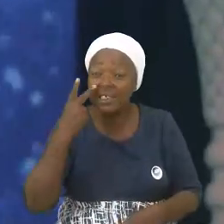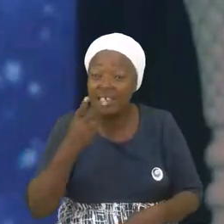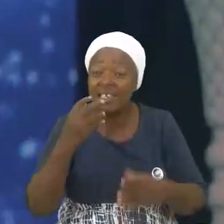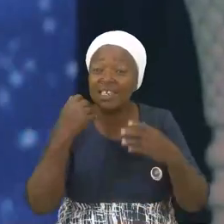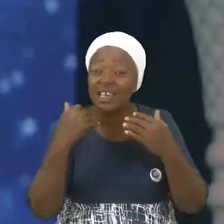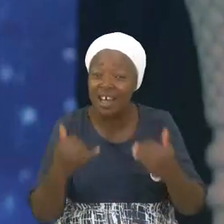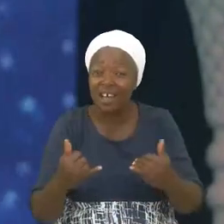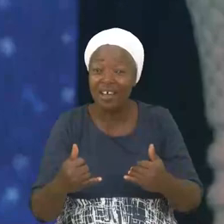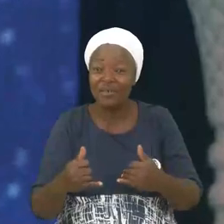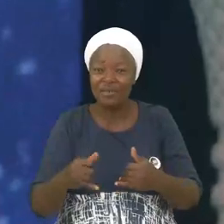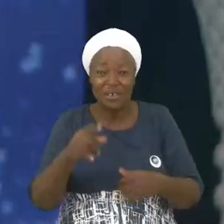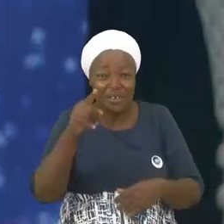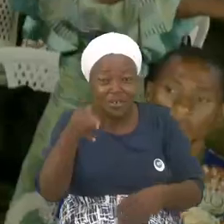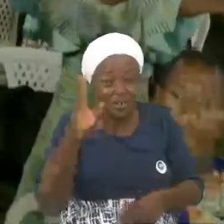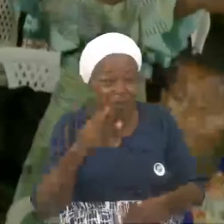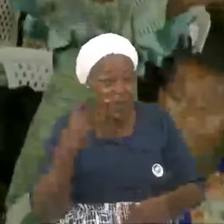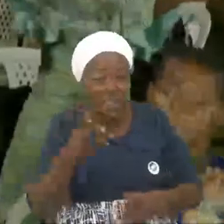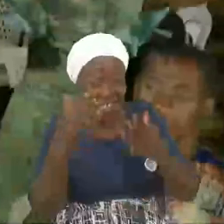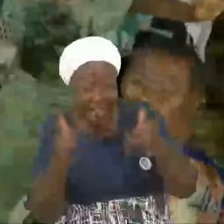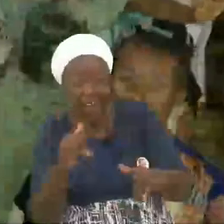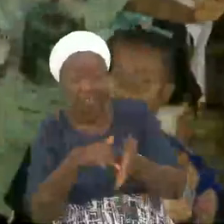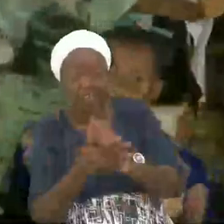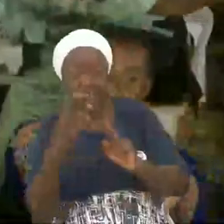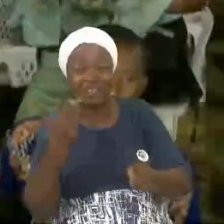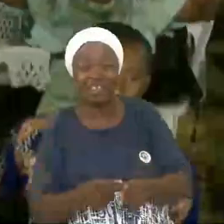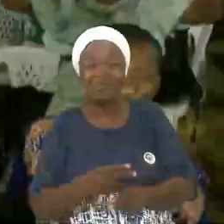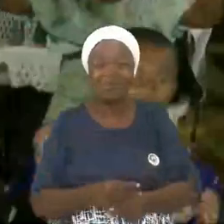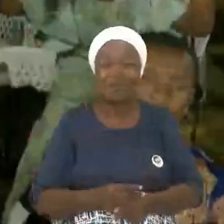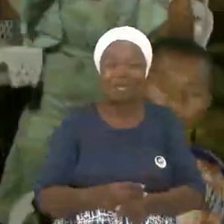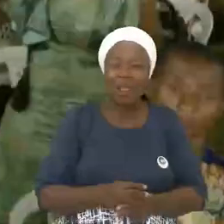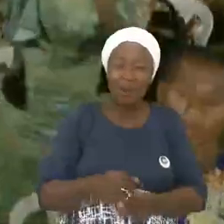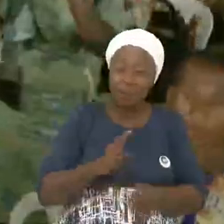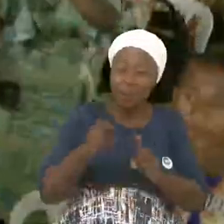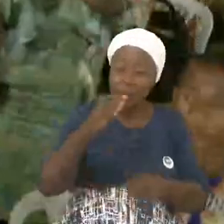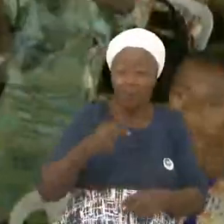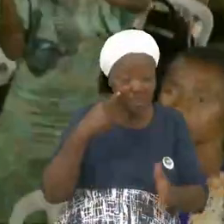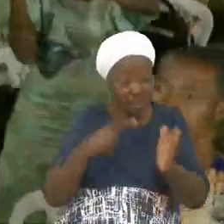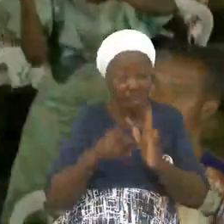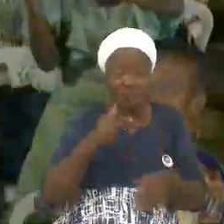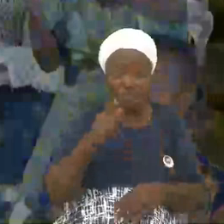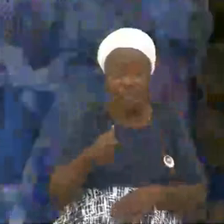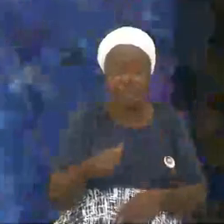L'homme est revenu. Je vois maintenant. Tu verras maintenant.